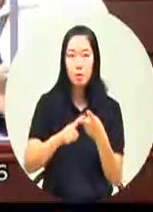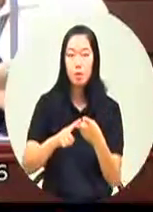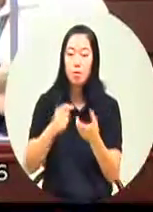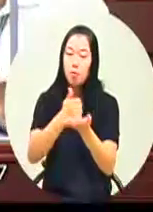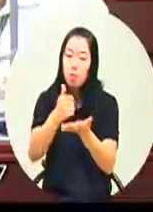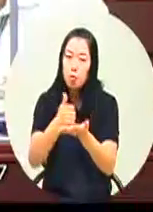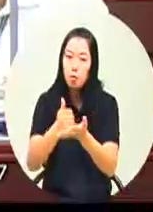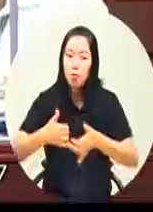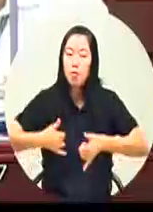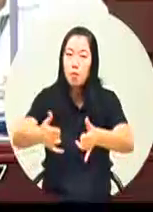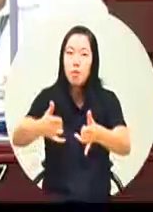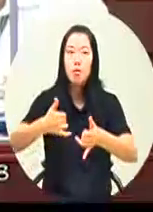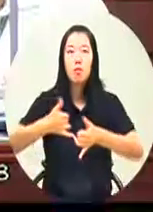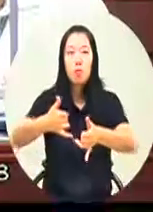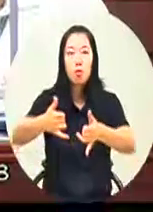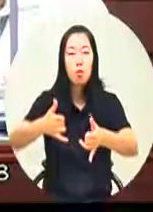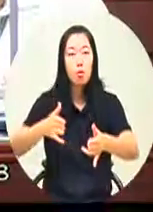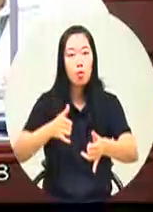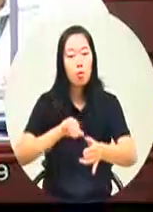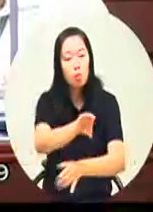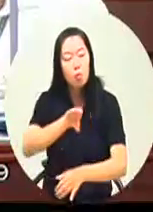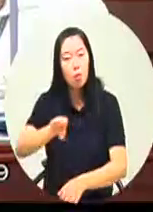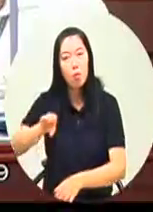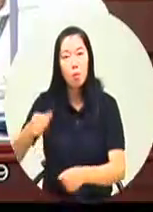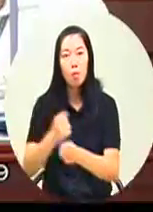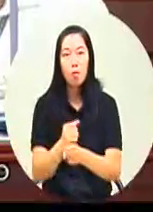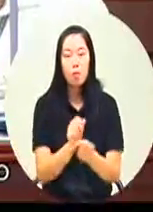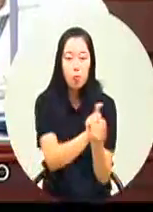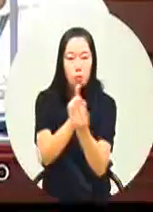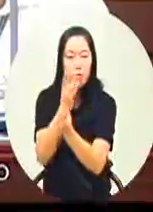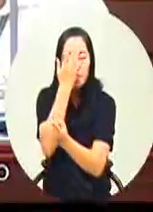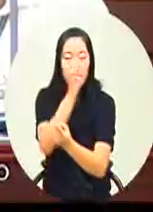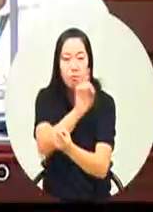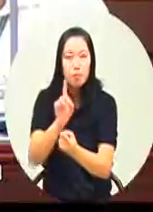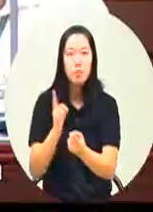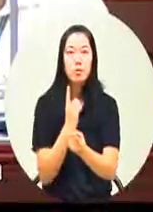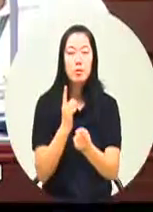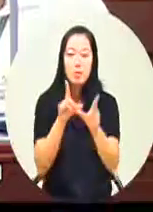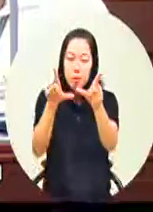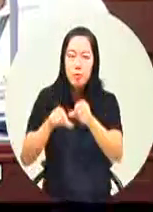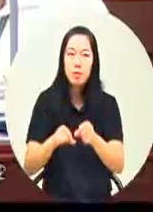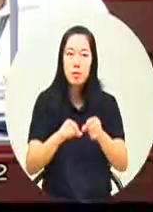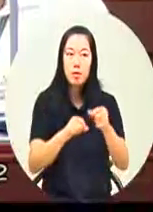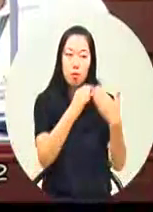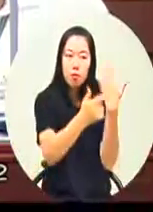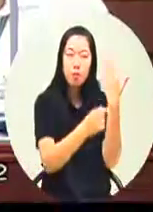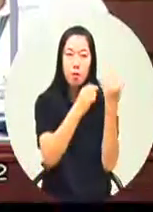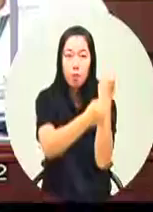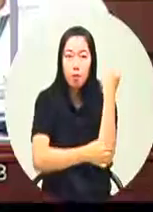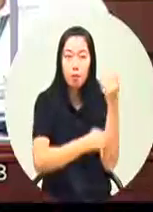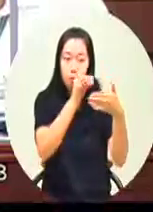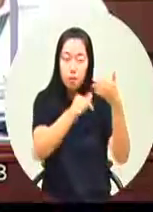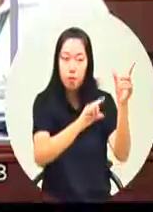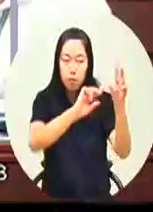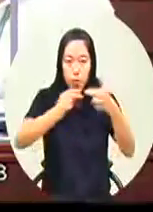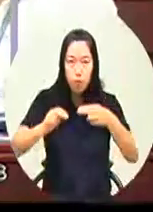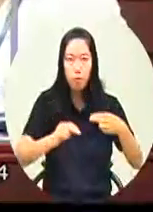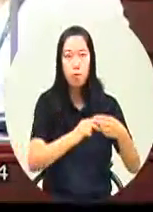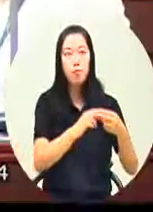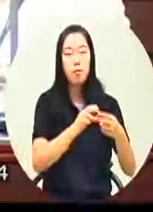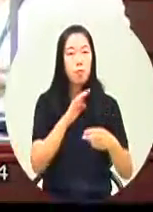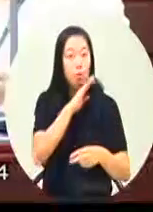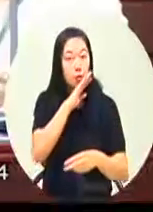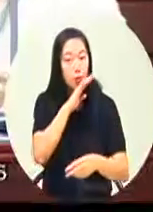面，在路上的运行面，有哪些课题是值得作为修法的参考？我想我们可以来举办公听会也好，或是座